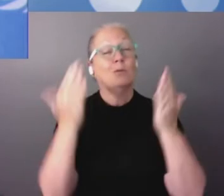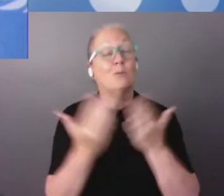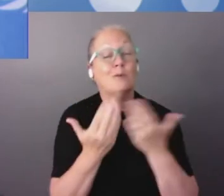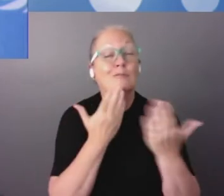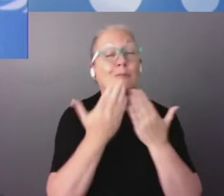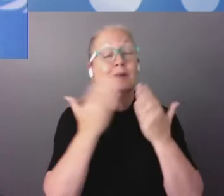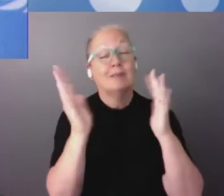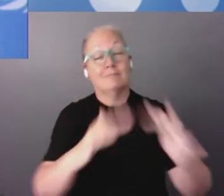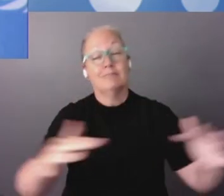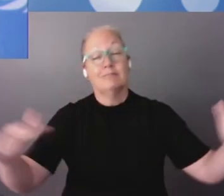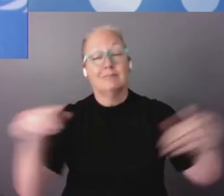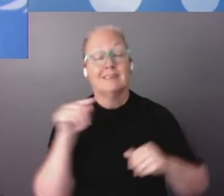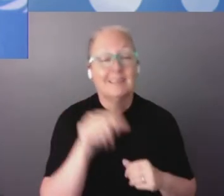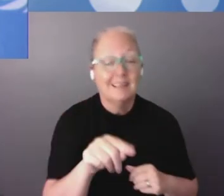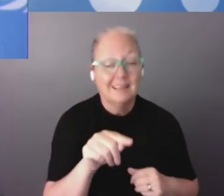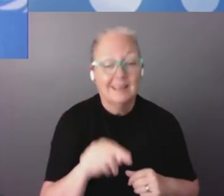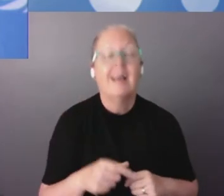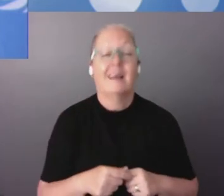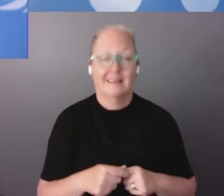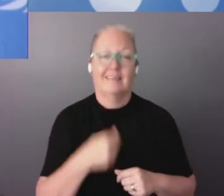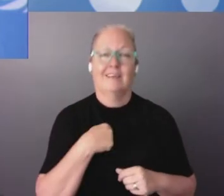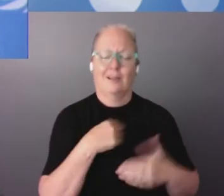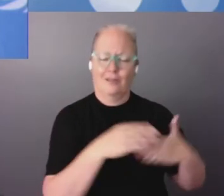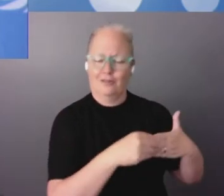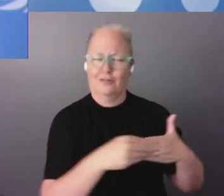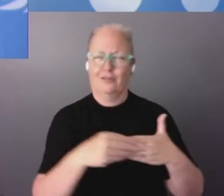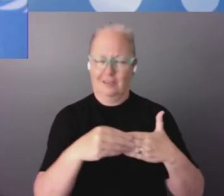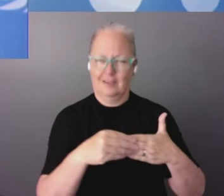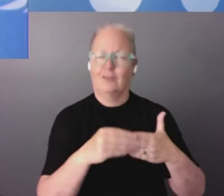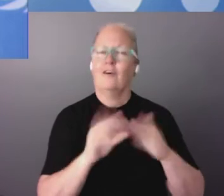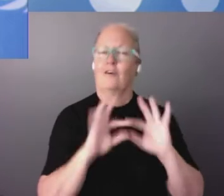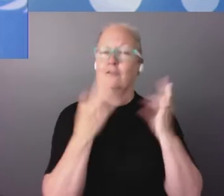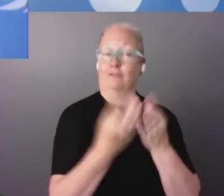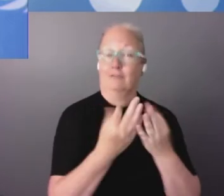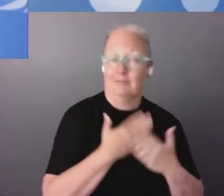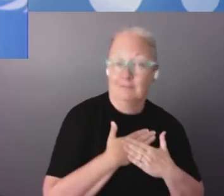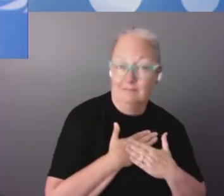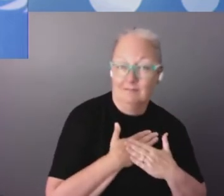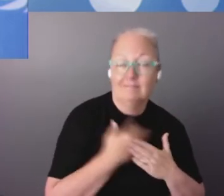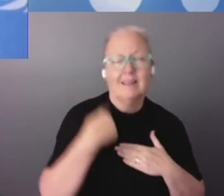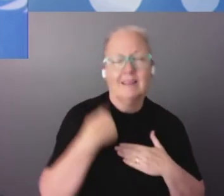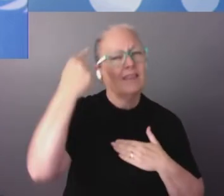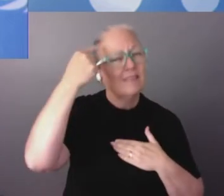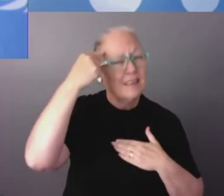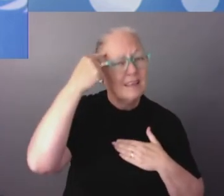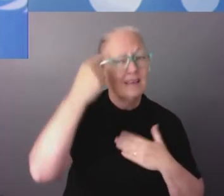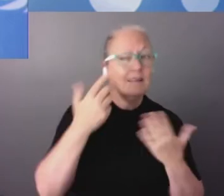une communauté Internet qui est sûre et qui est accessible à tous. Notre association internationale, depuis des